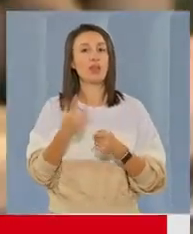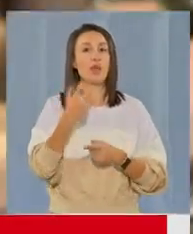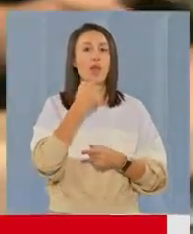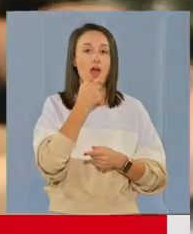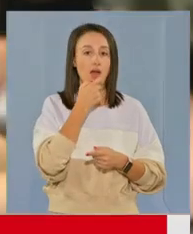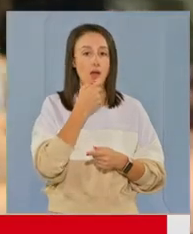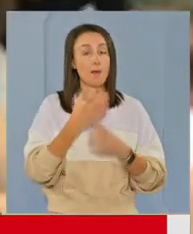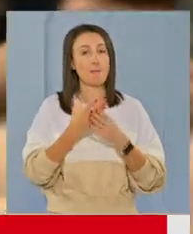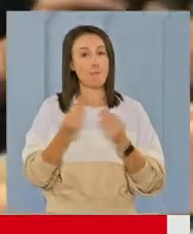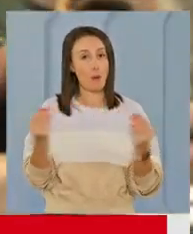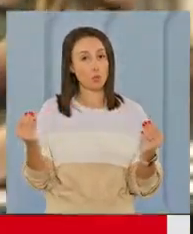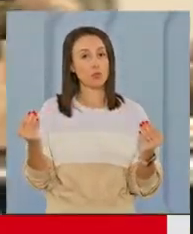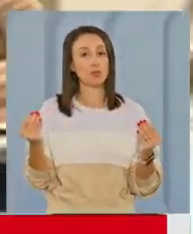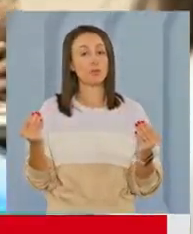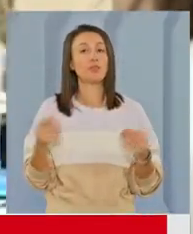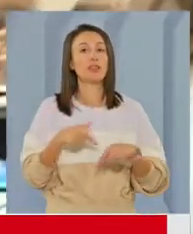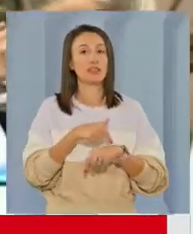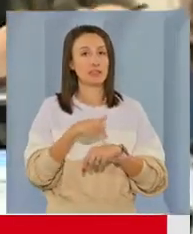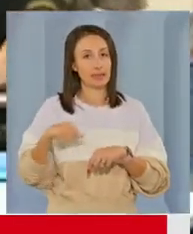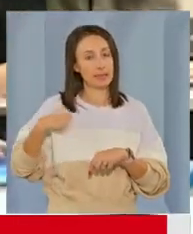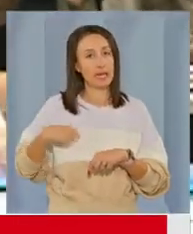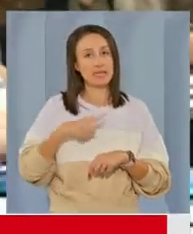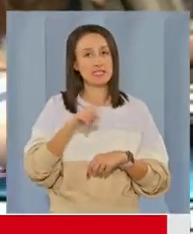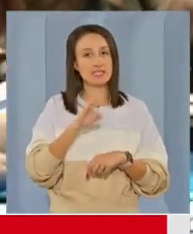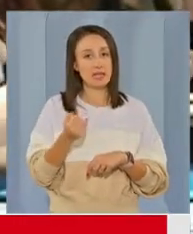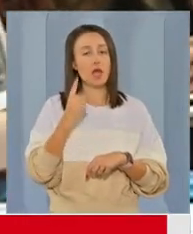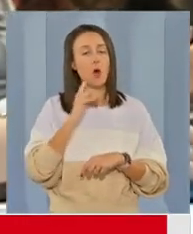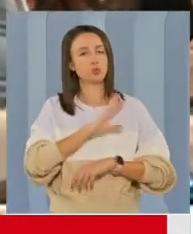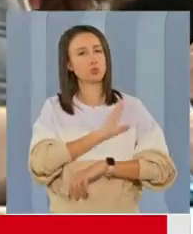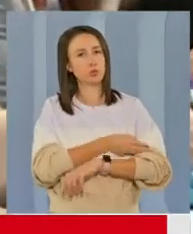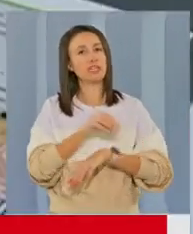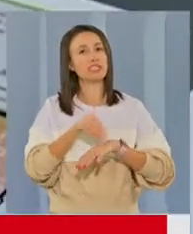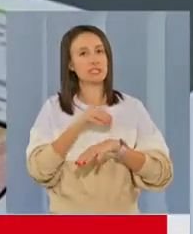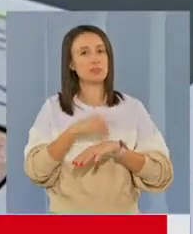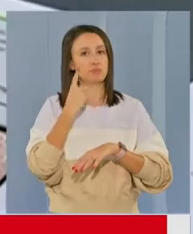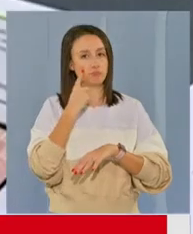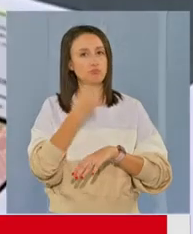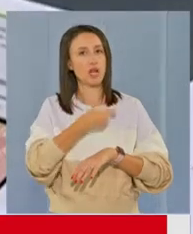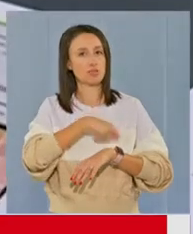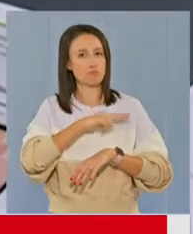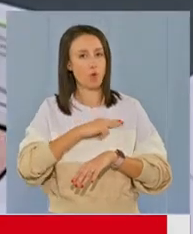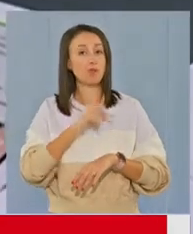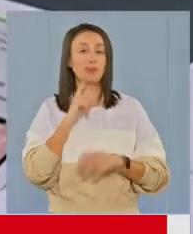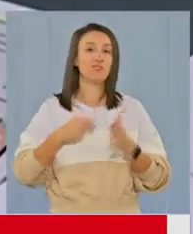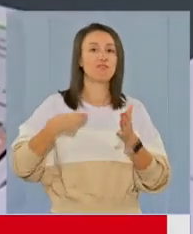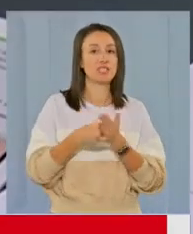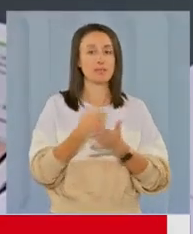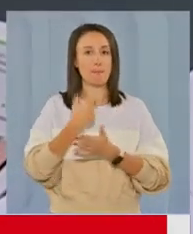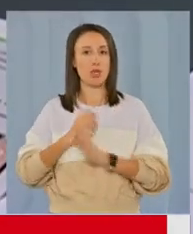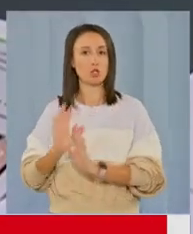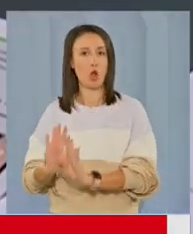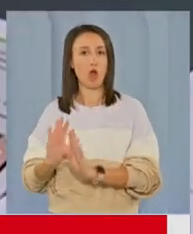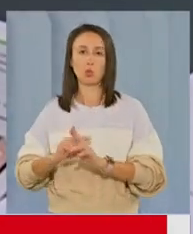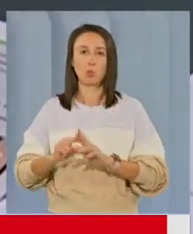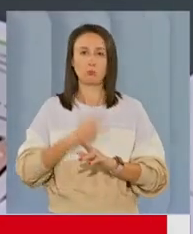ani. Mai mult tinerii din generația Z au un puternic simț al responsabilității și investesc în ei înșiși. Despre cum